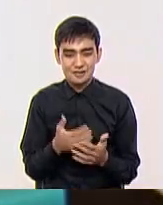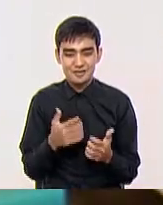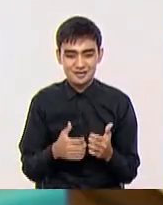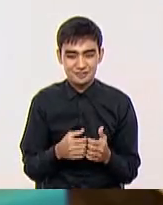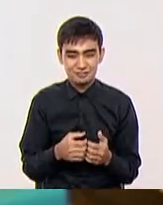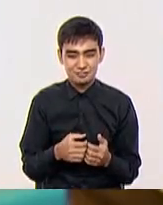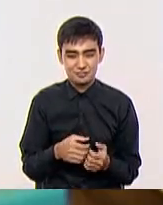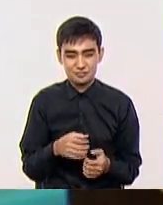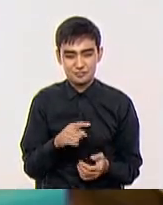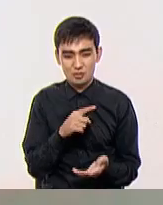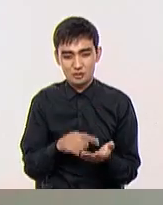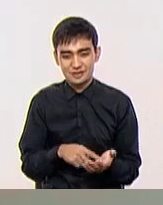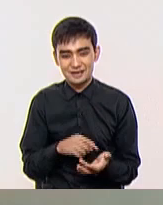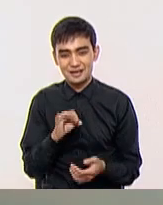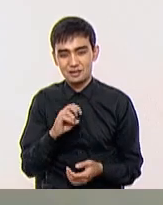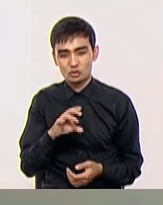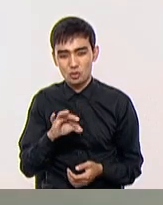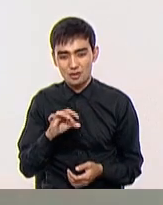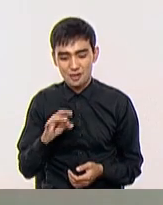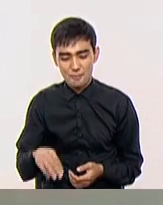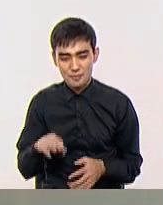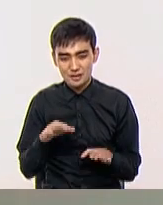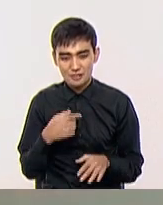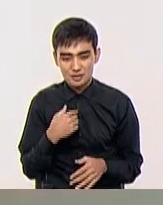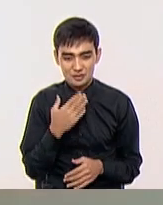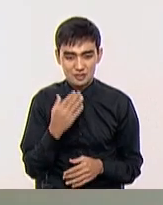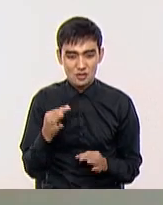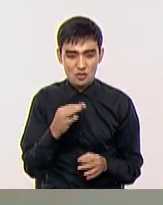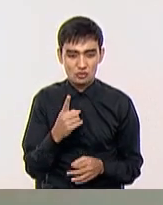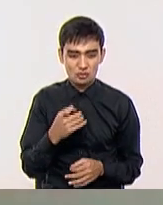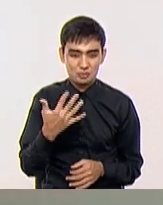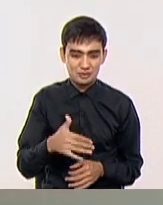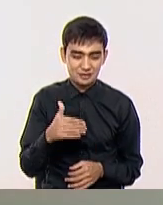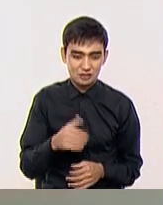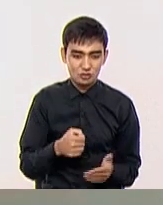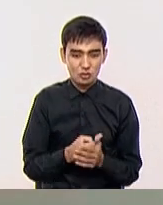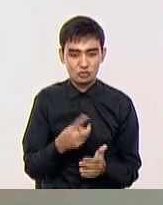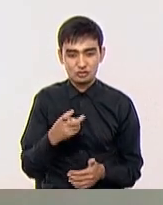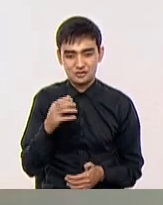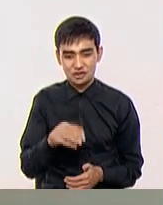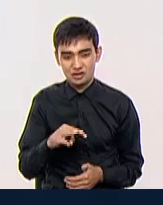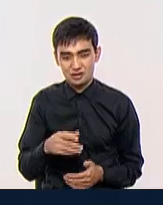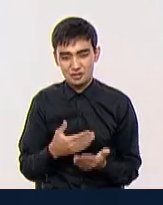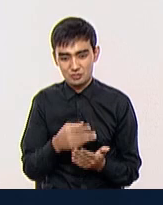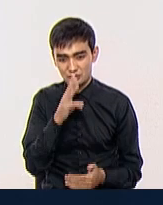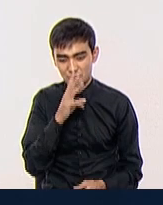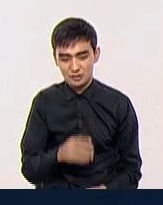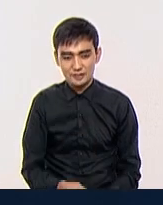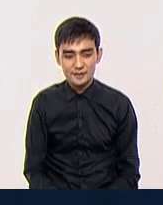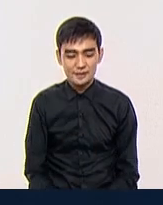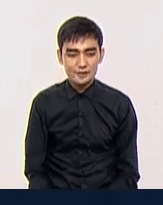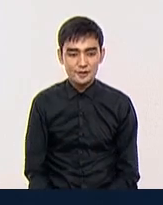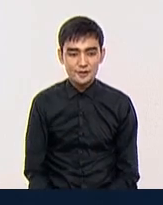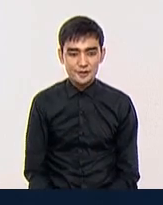проводя какие-то опросы в Инстаграме, мы понимаем, что эта сумма варьируется от 150 до 200 тысяч тенге. А